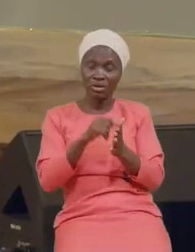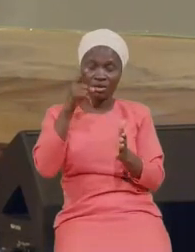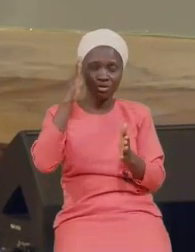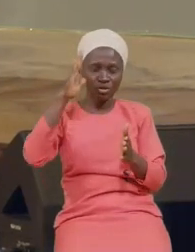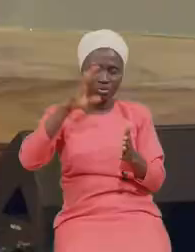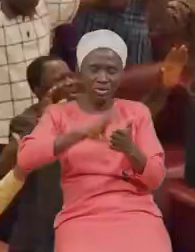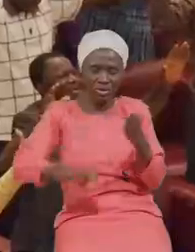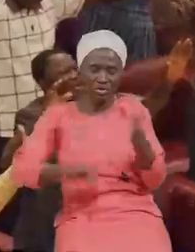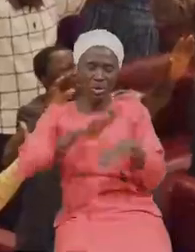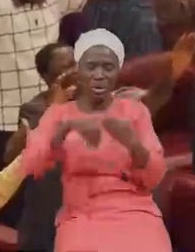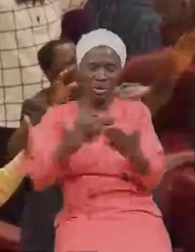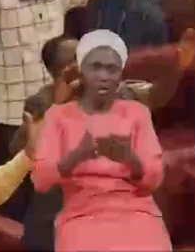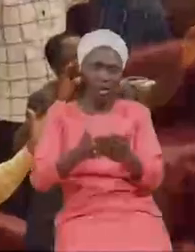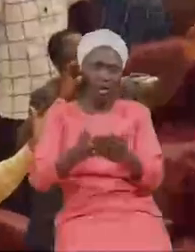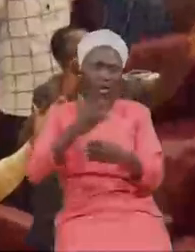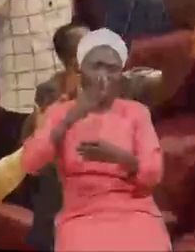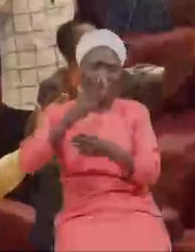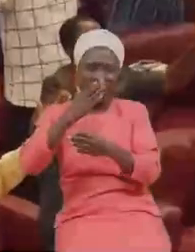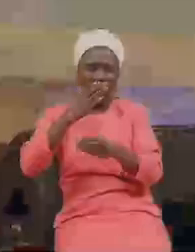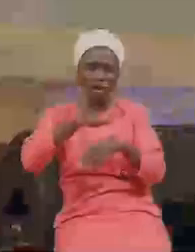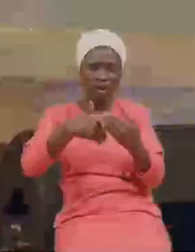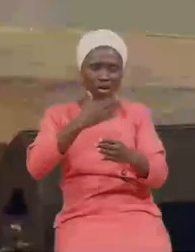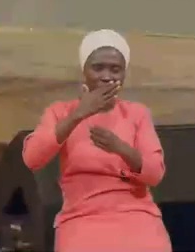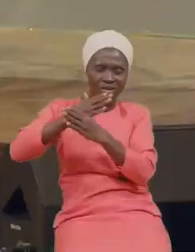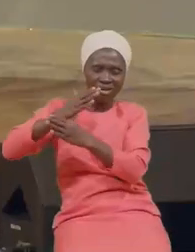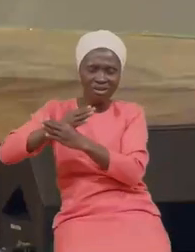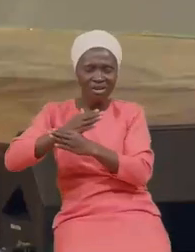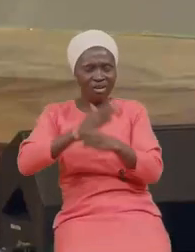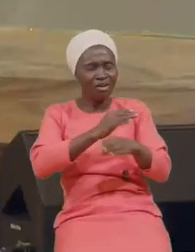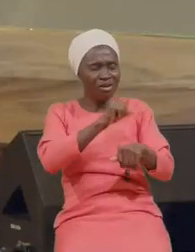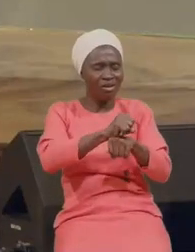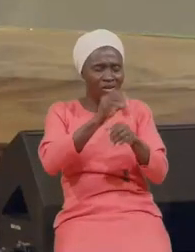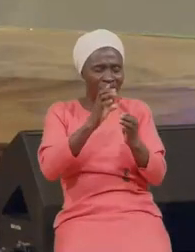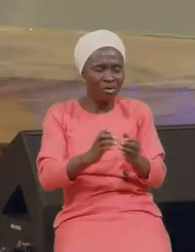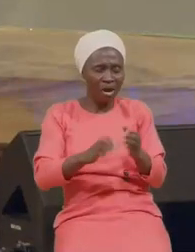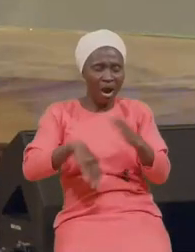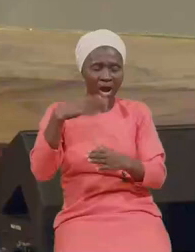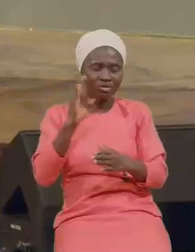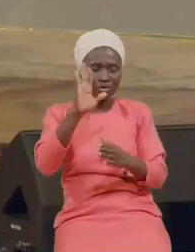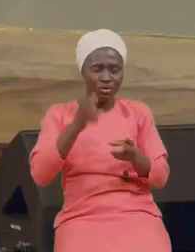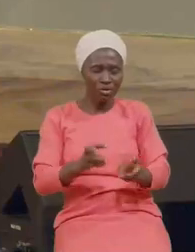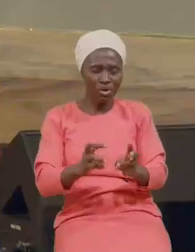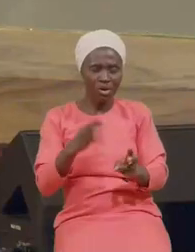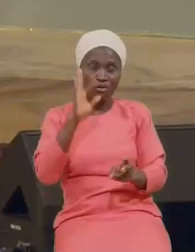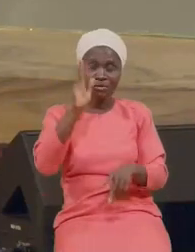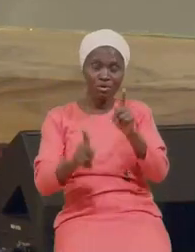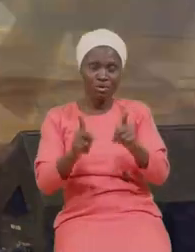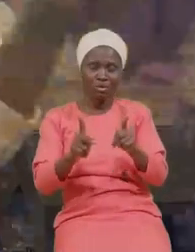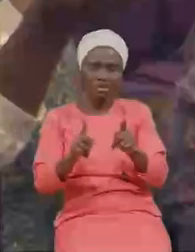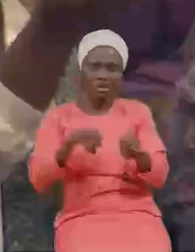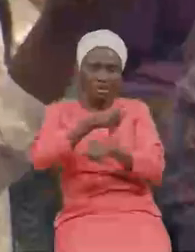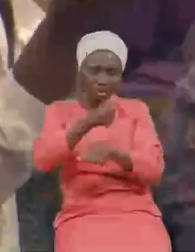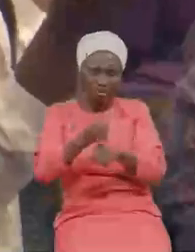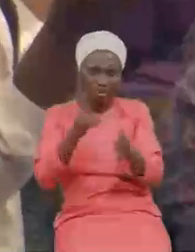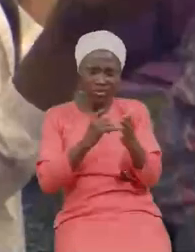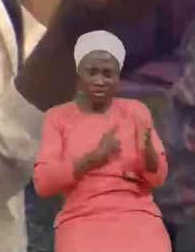vas ôter toutes les pièces d'achoppement tu vas renverser les ennemis de la voix de ton peuple confirme cela Seigneur